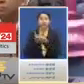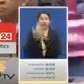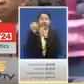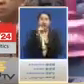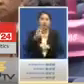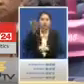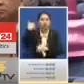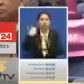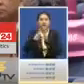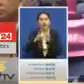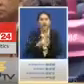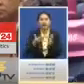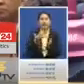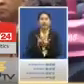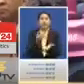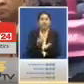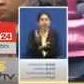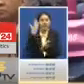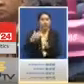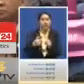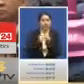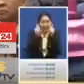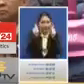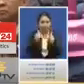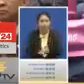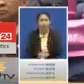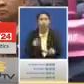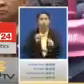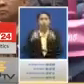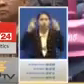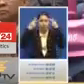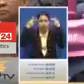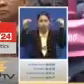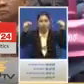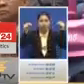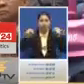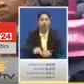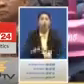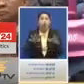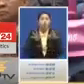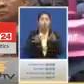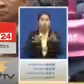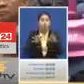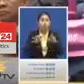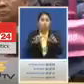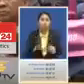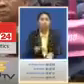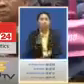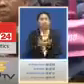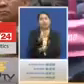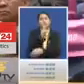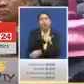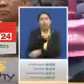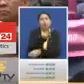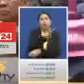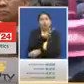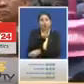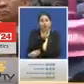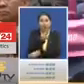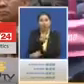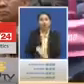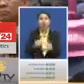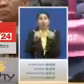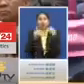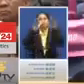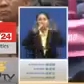ดที่อีสานเนี่ยตอนยุครถหมดท่านนายกยิ่งลักษณ์12บาทก็ 1,200 ต่อตันเดี๋ยวนี้600